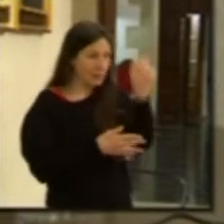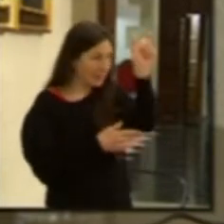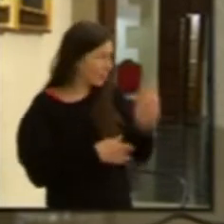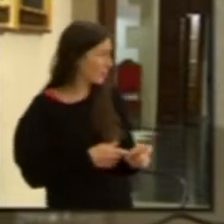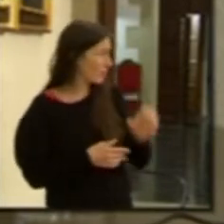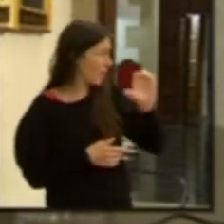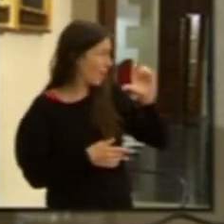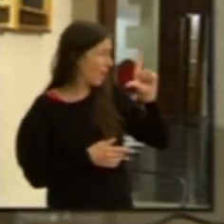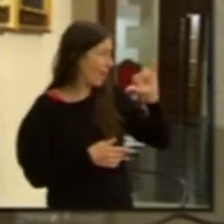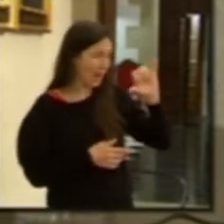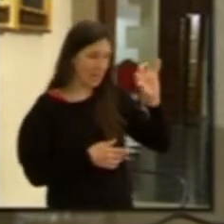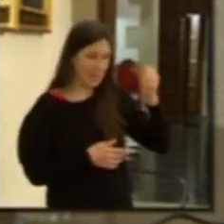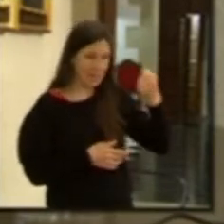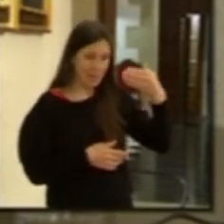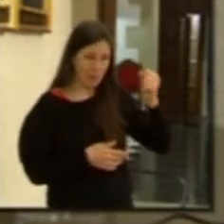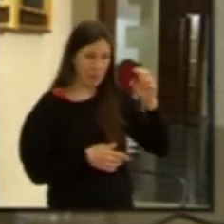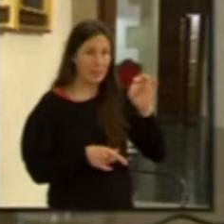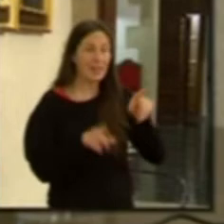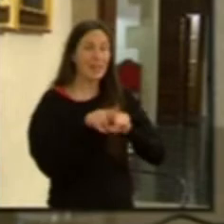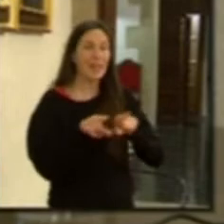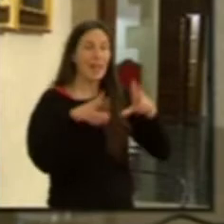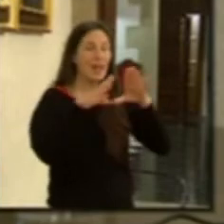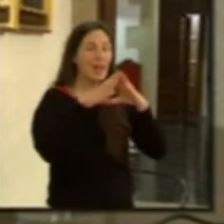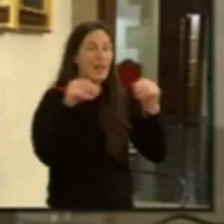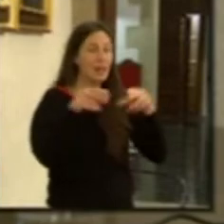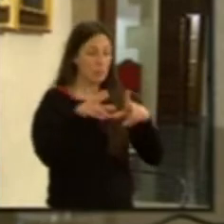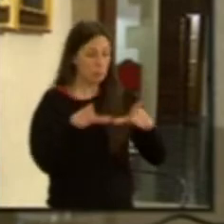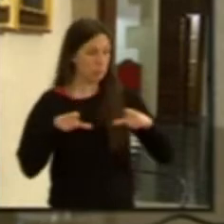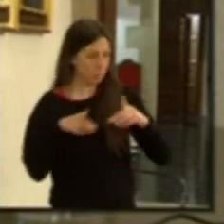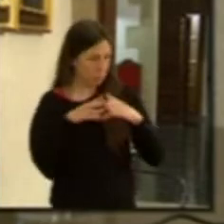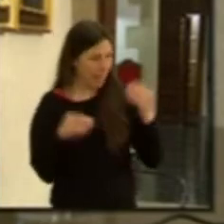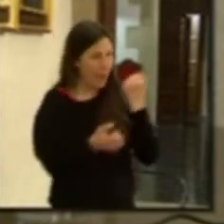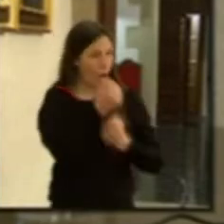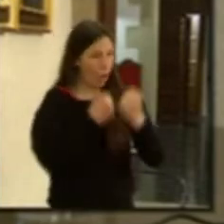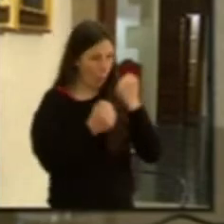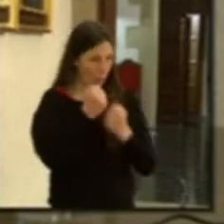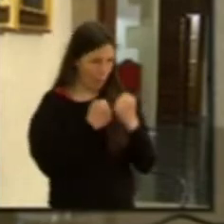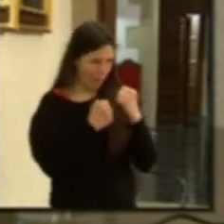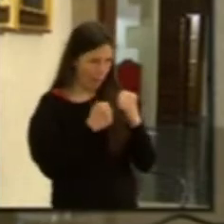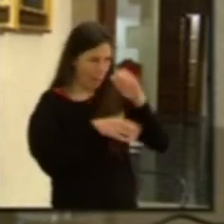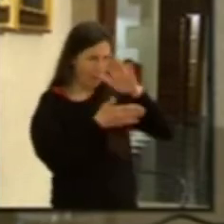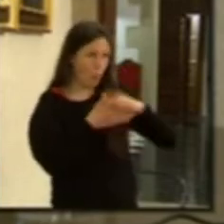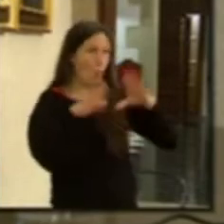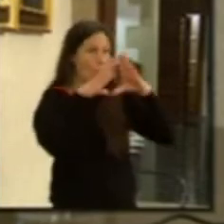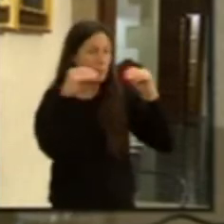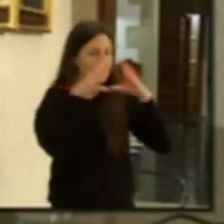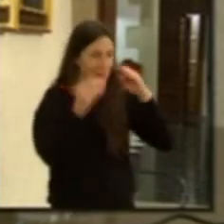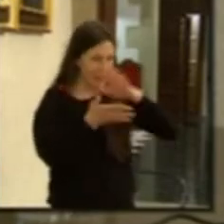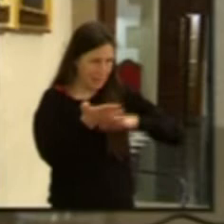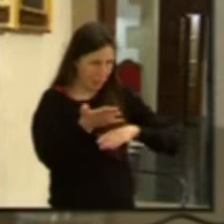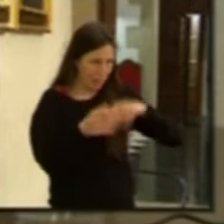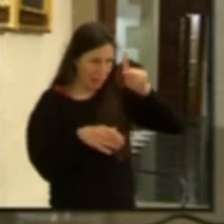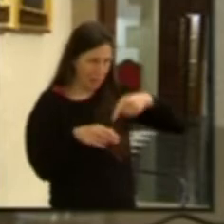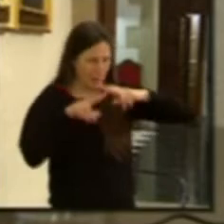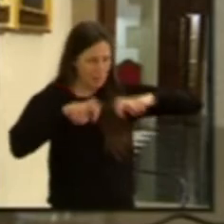Marçal, catedràtica d'Economia de la Universitat de Barcelona i investigadora associada al Center for Economic Policy de